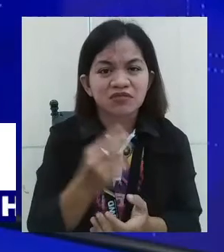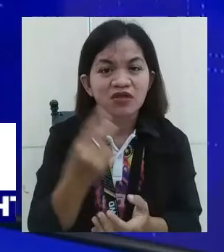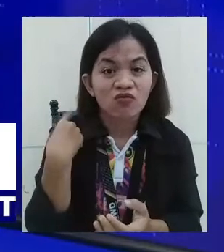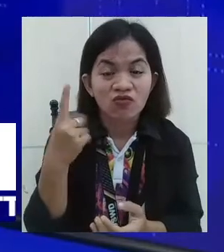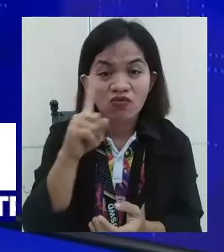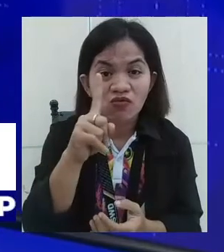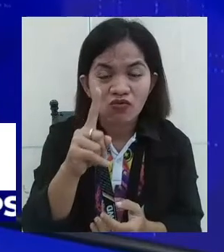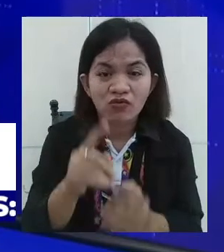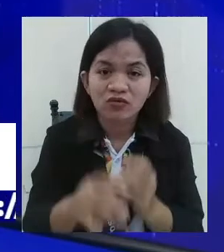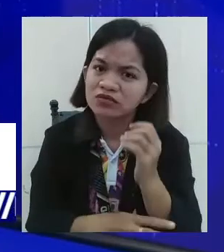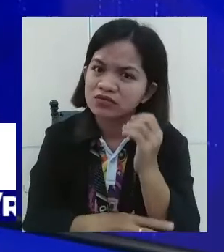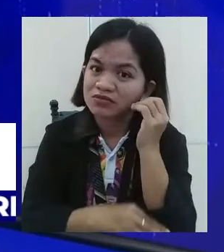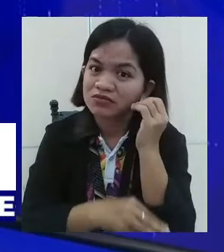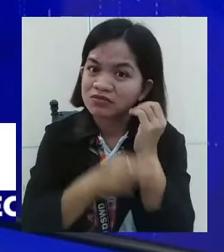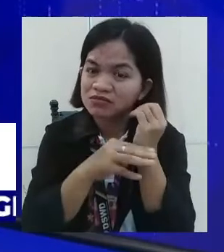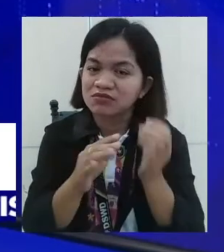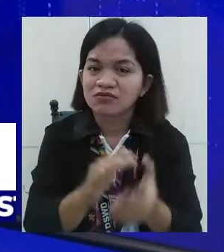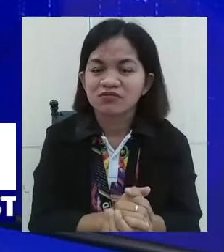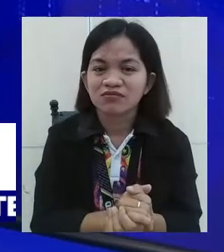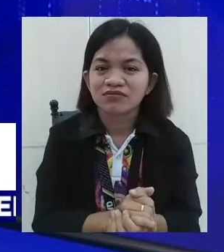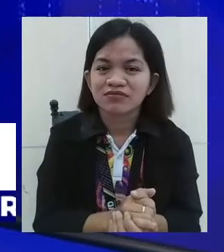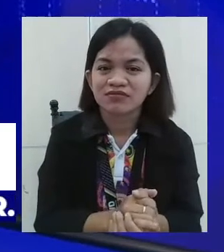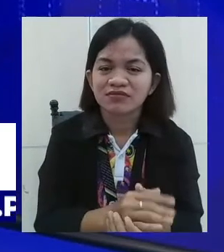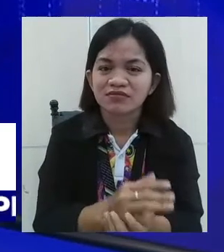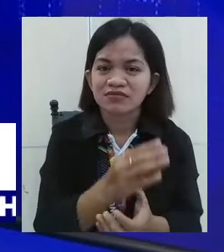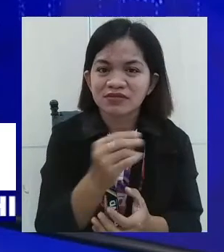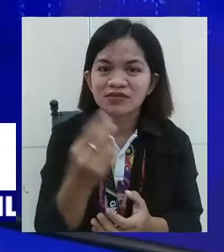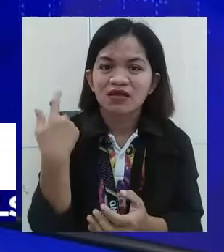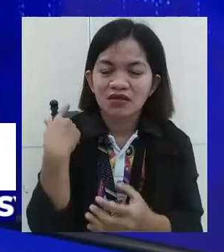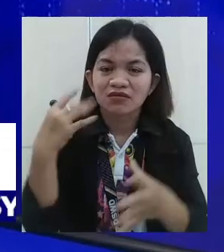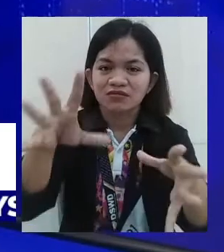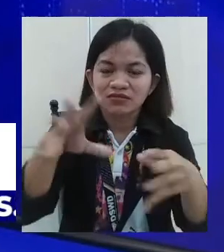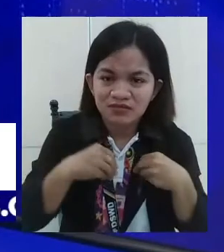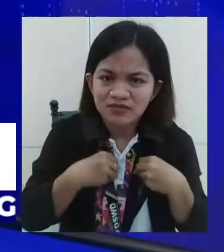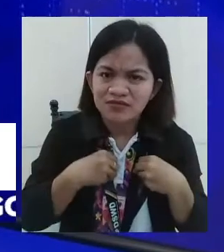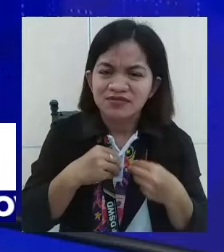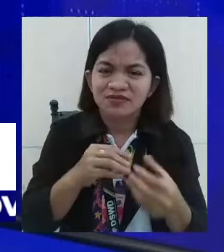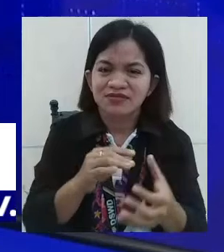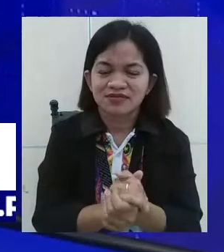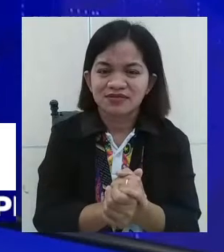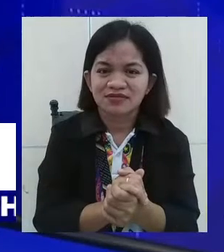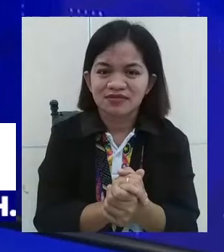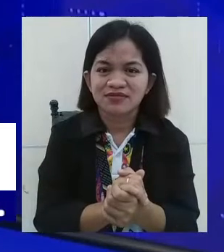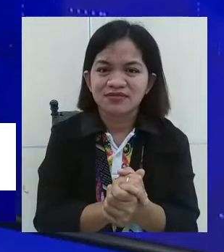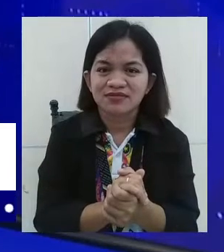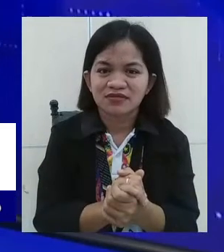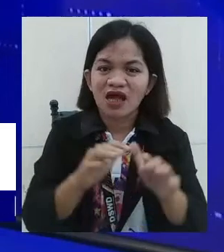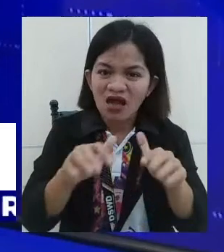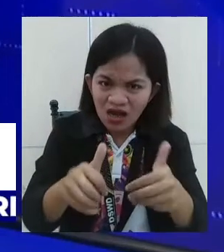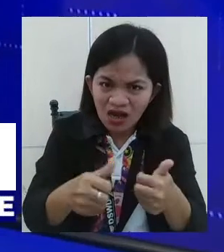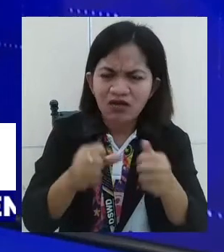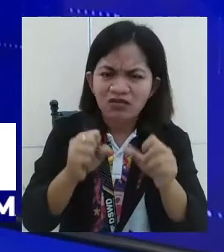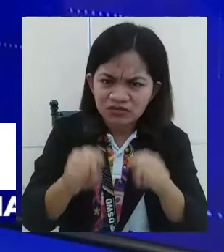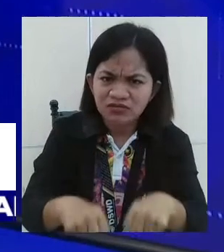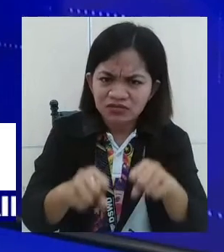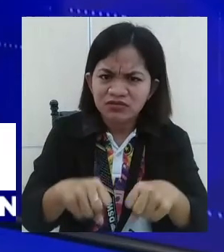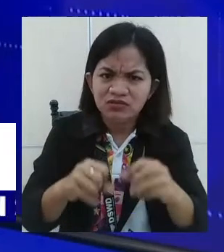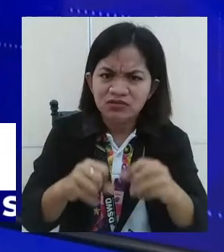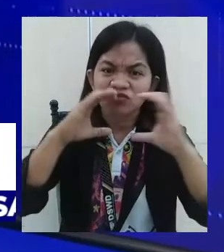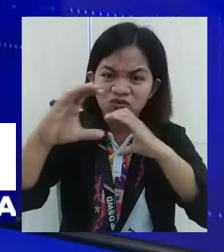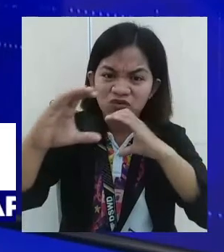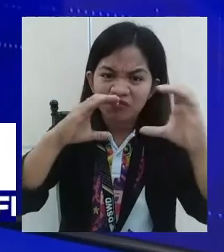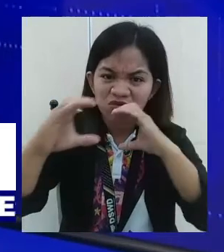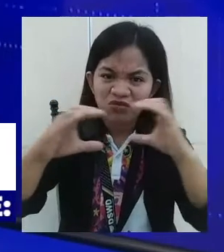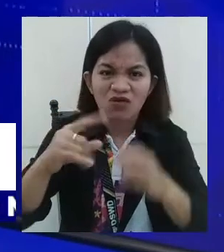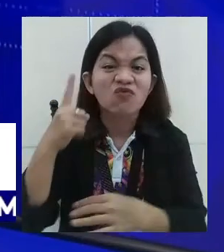me up and admitted that how can they communicate well with the deaf